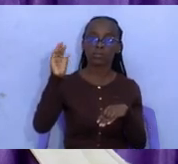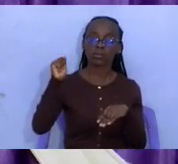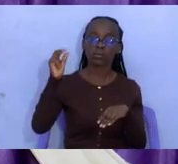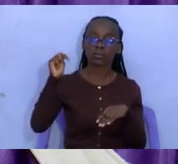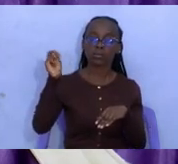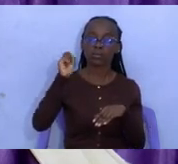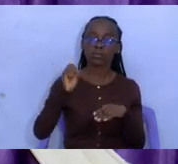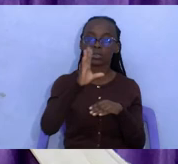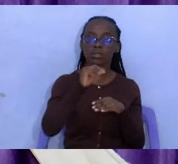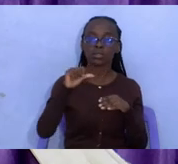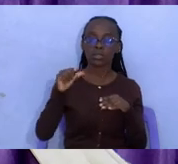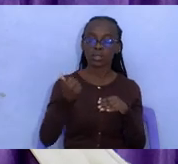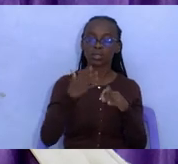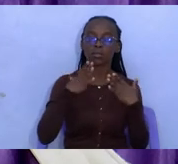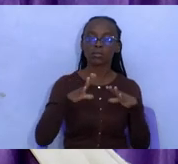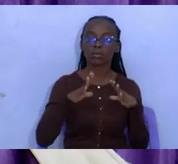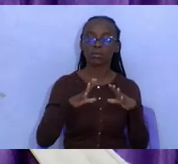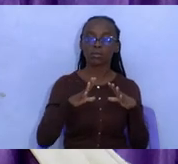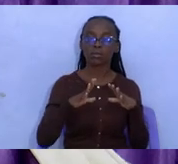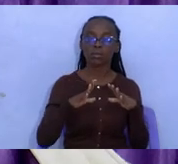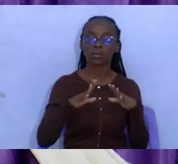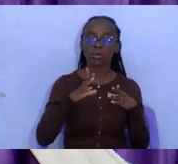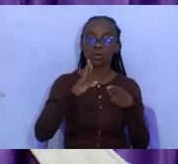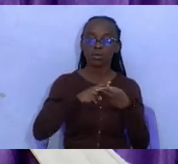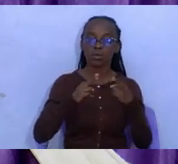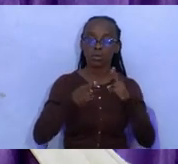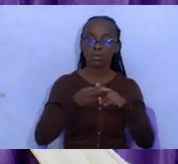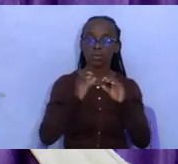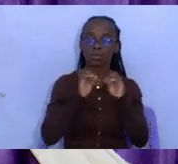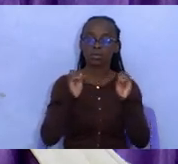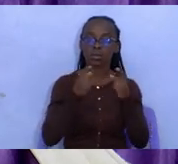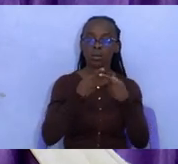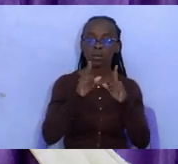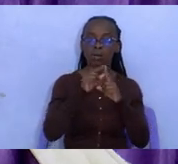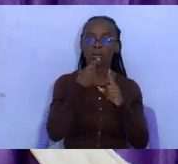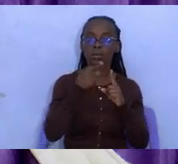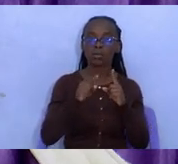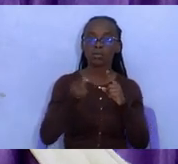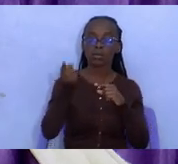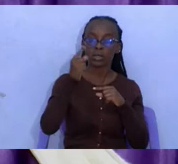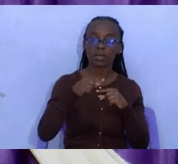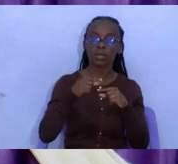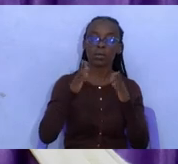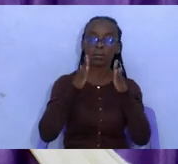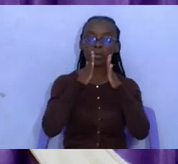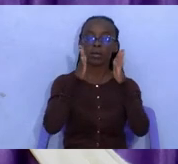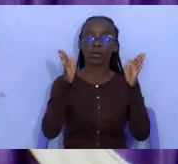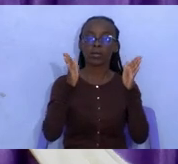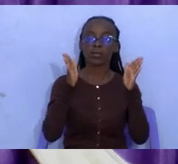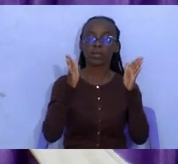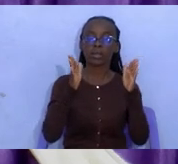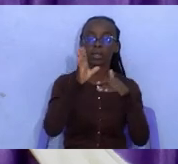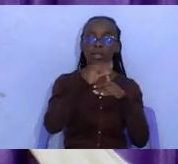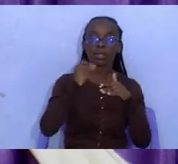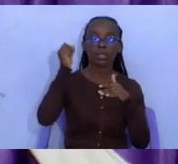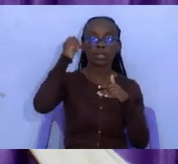wale. So hawa walikuwa wataifa. Lakini maandiko inasema akamtokea wazi wazi. Wazi wazi the man akaelewa huyu ni